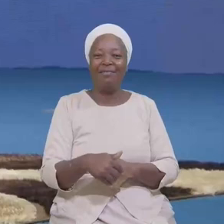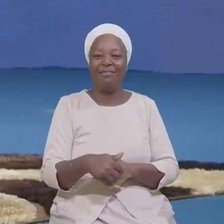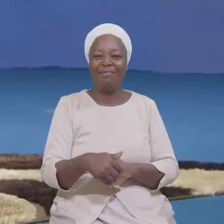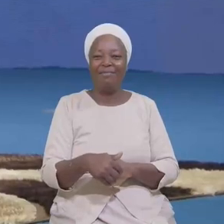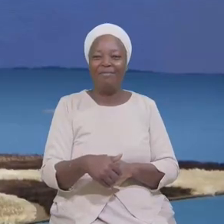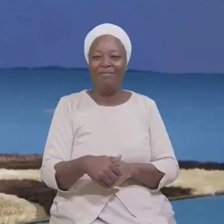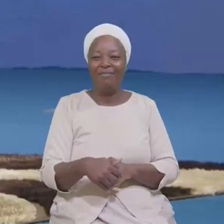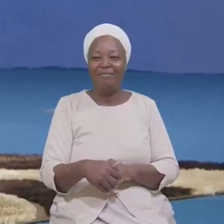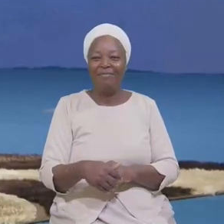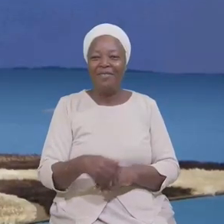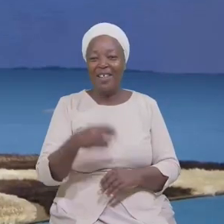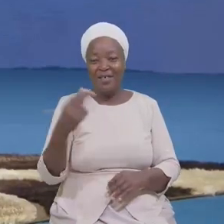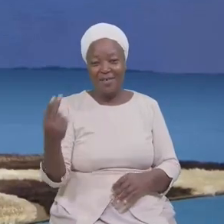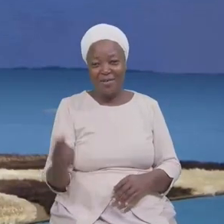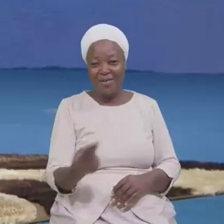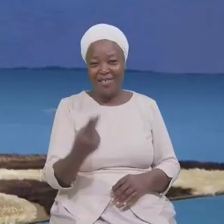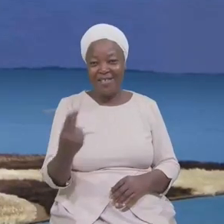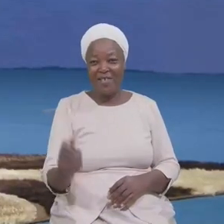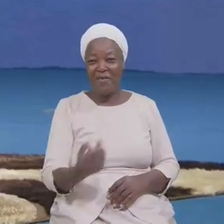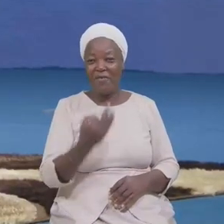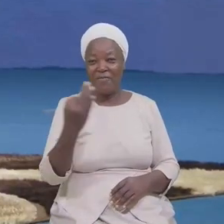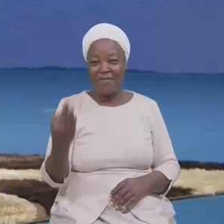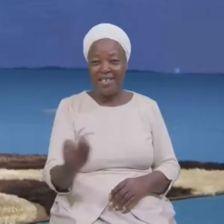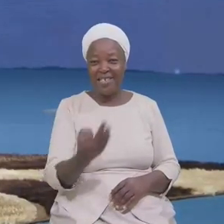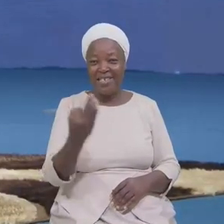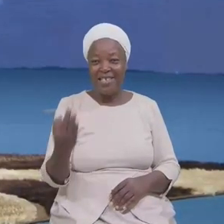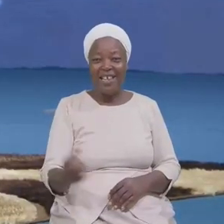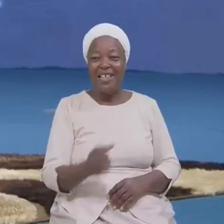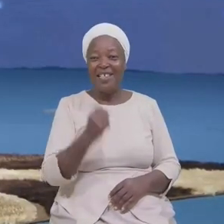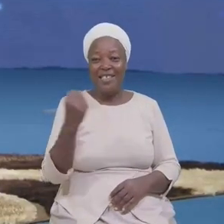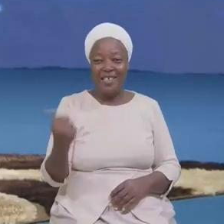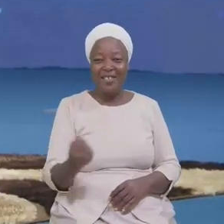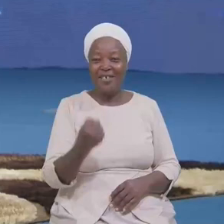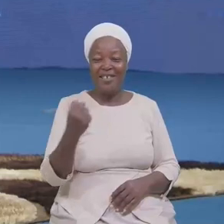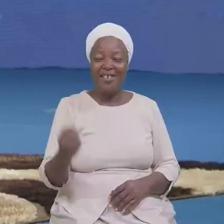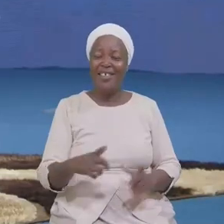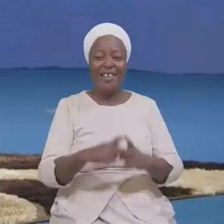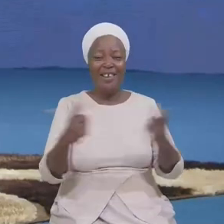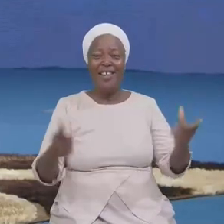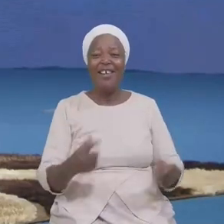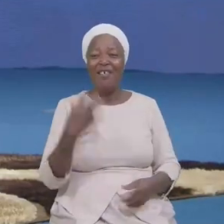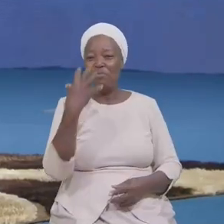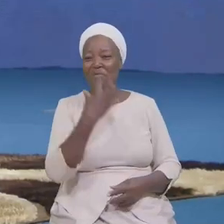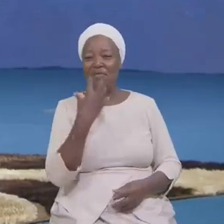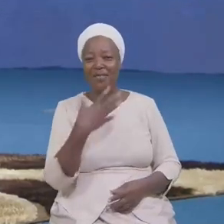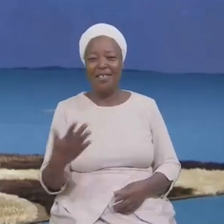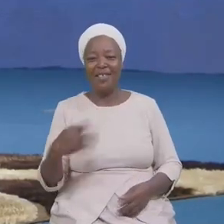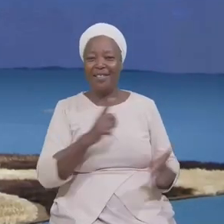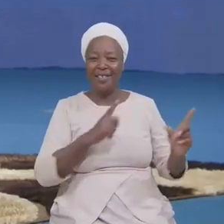Premier jour, jeudi, vendredi, samedi, de grandes choses ont été faites par le